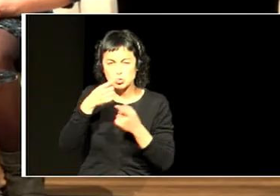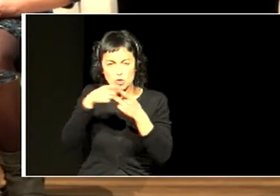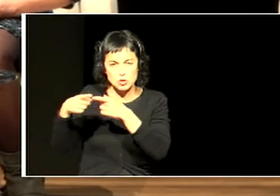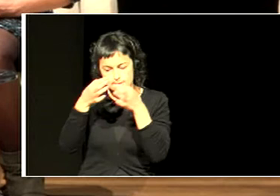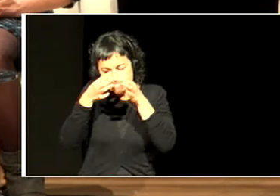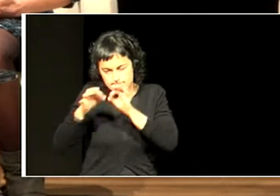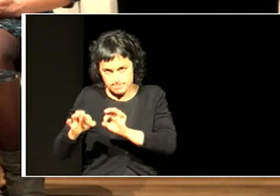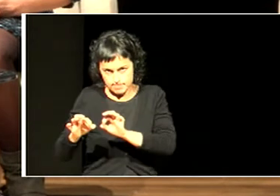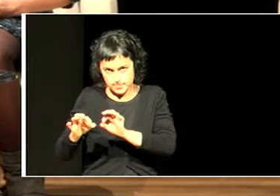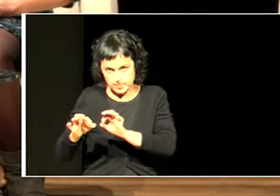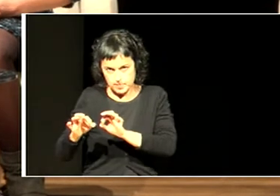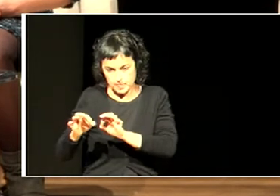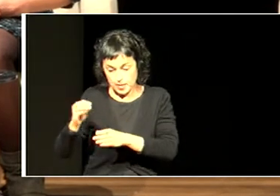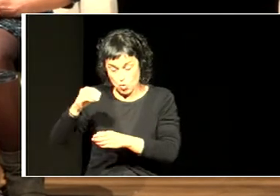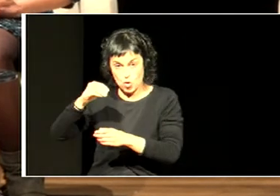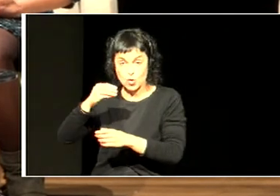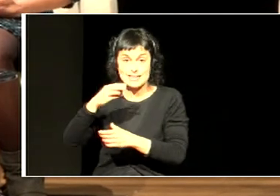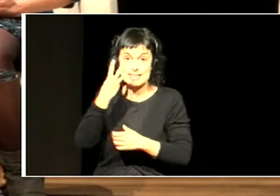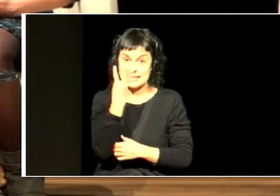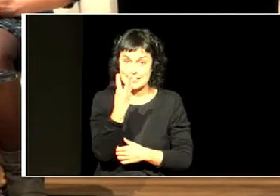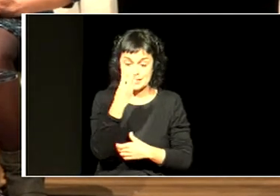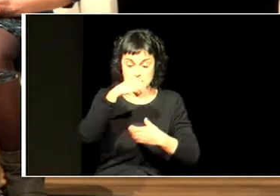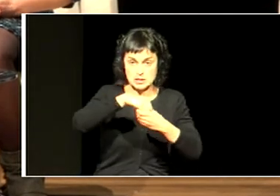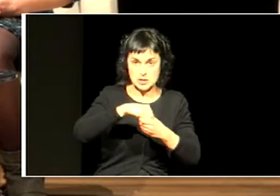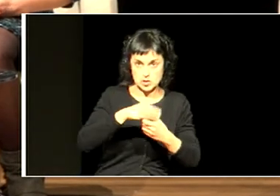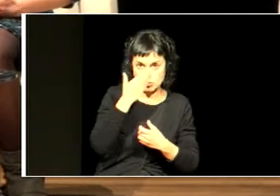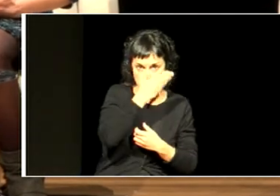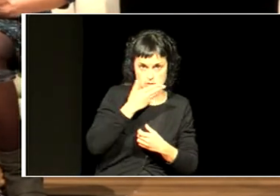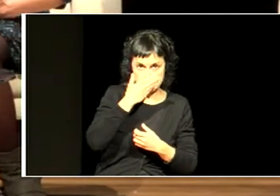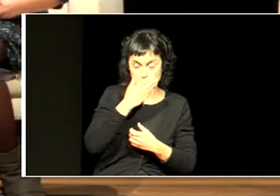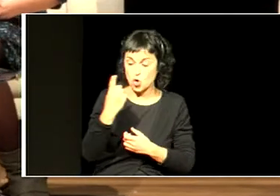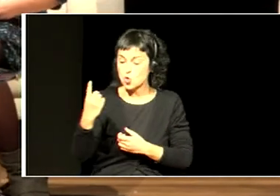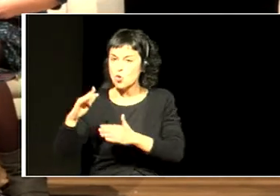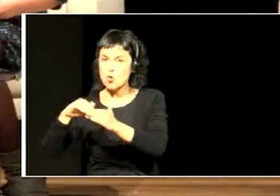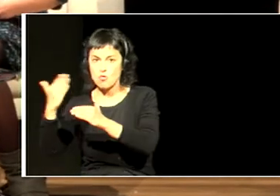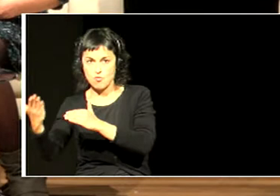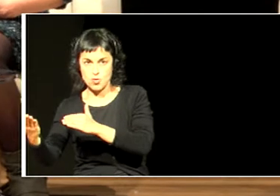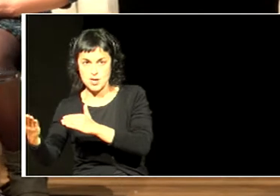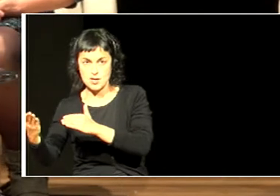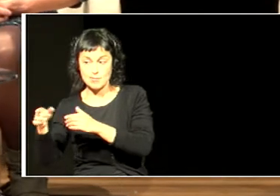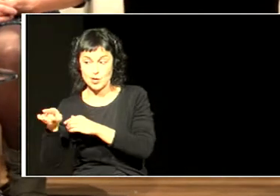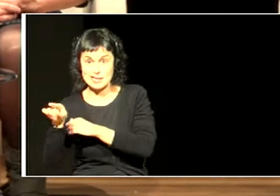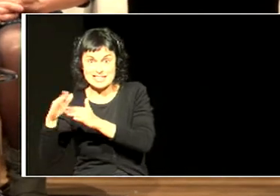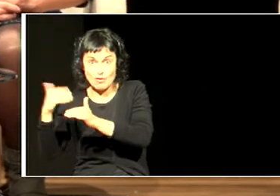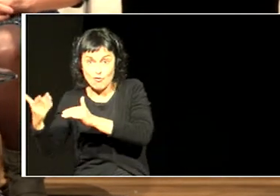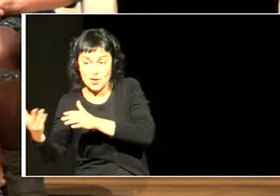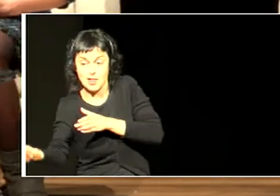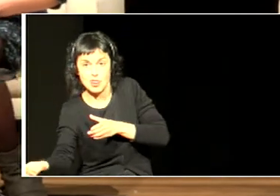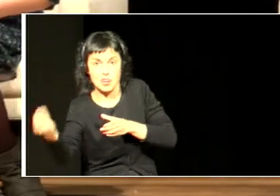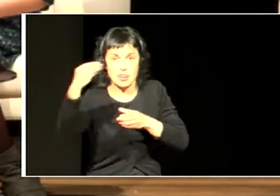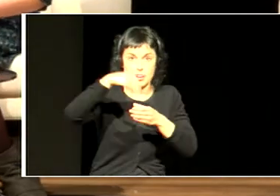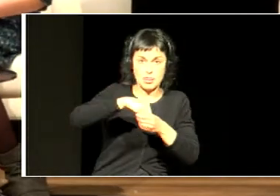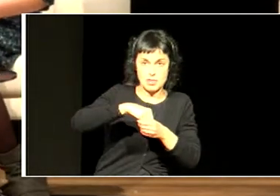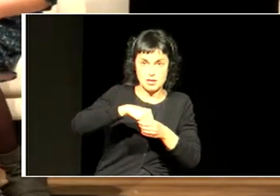Bat, hiru barruan, ikastetxe barruan, eta bestea kanpoan, baina kanpoan dagoen hori sartu behar dugu barrura.